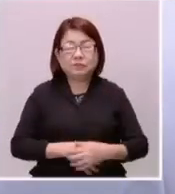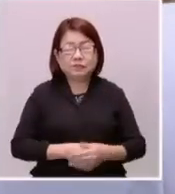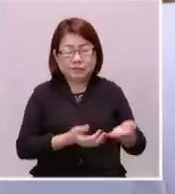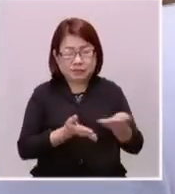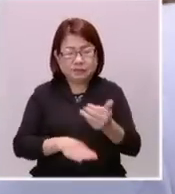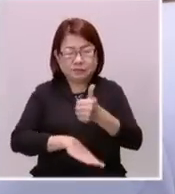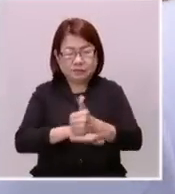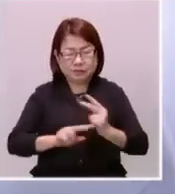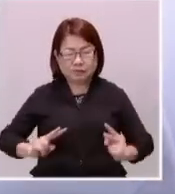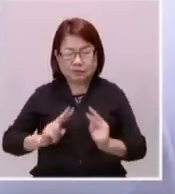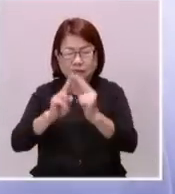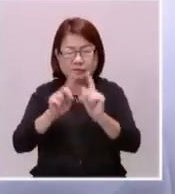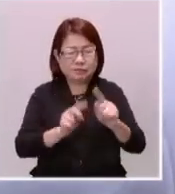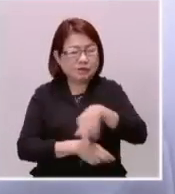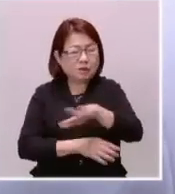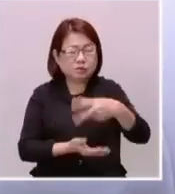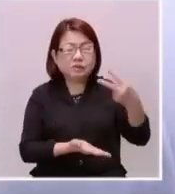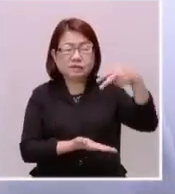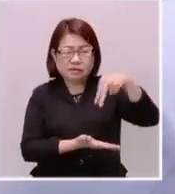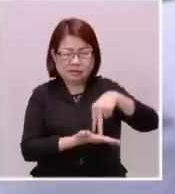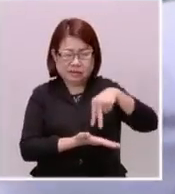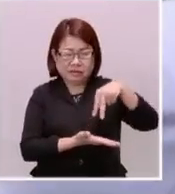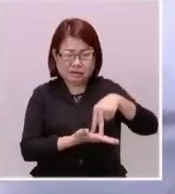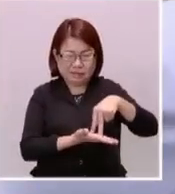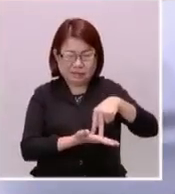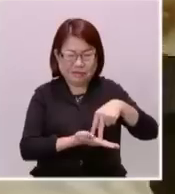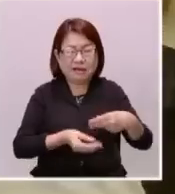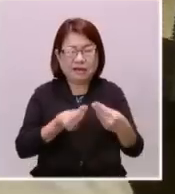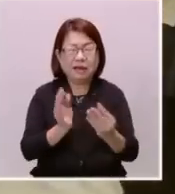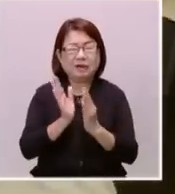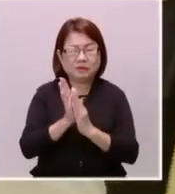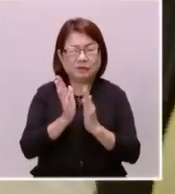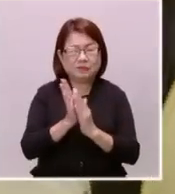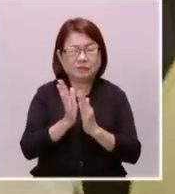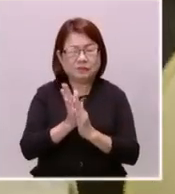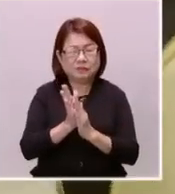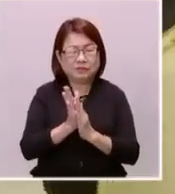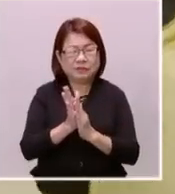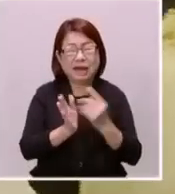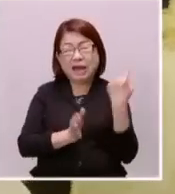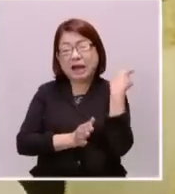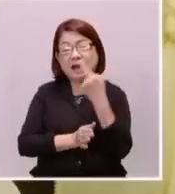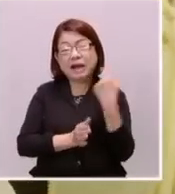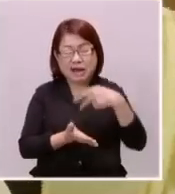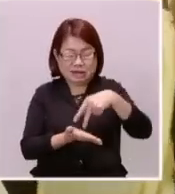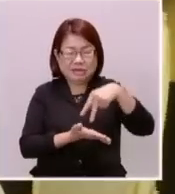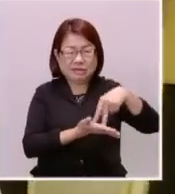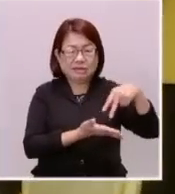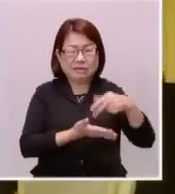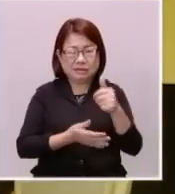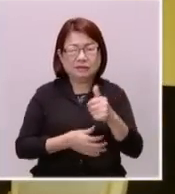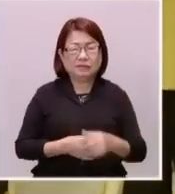านยืนขึ้นก็ได้นะครับ ยืนขึ้น ก ็ ได ้นะ ยืนขึ้นก็ได้นะครับก็หลังยืนขึ้นนะครับยืนขึ้นนะครับยืนขึ้นนะครับครับ